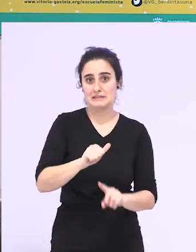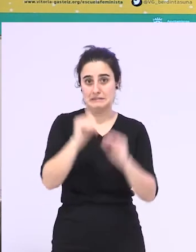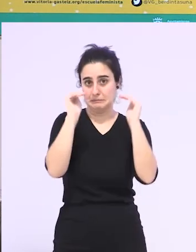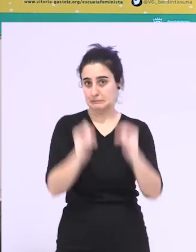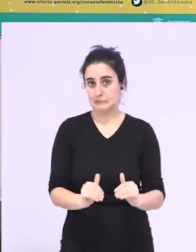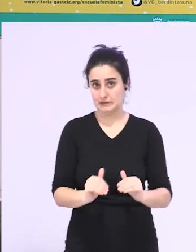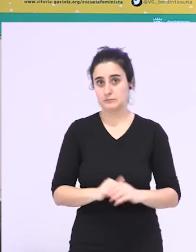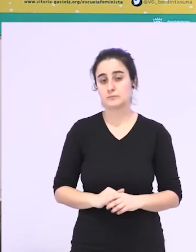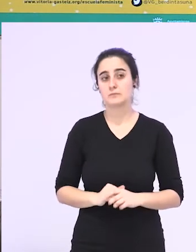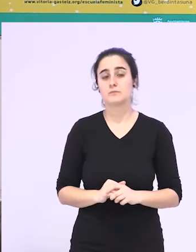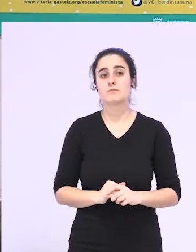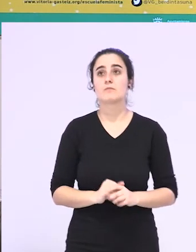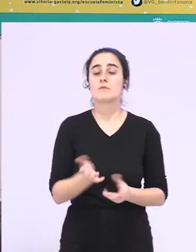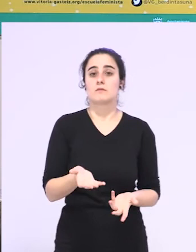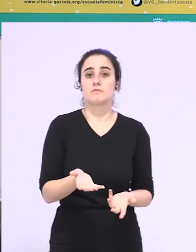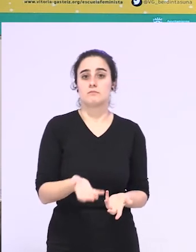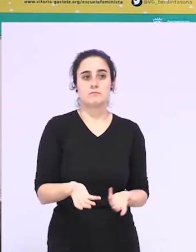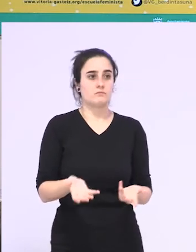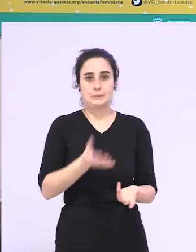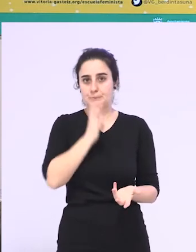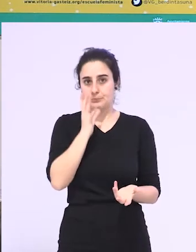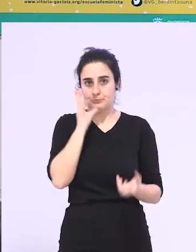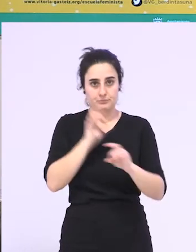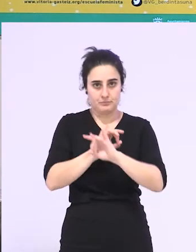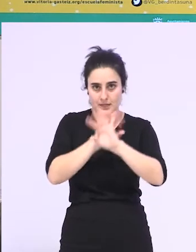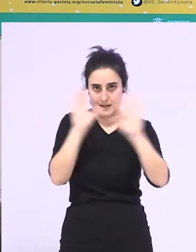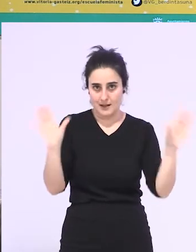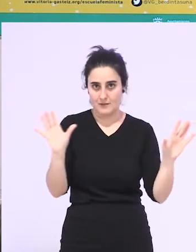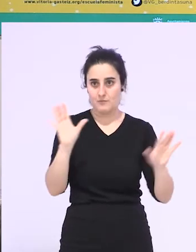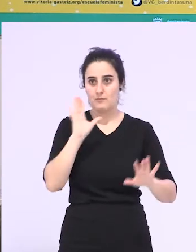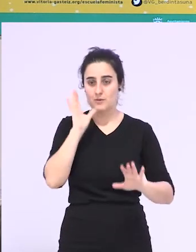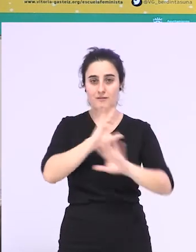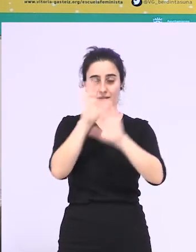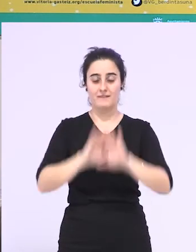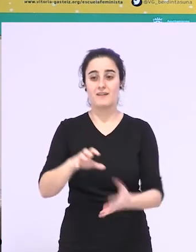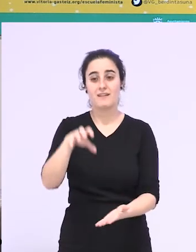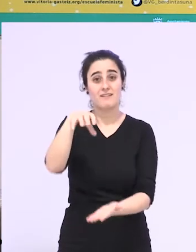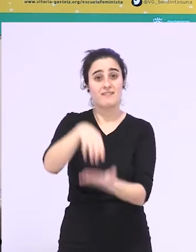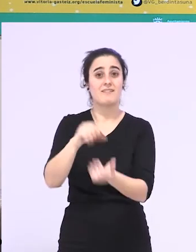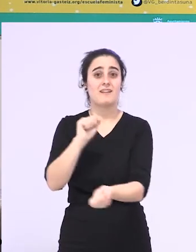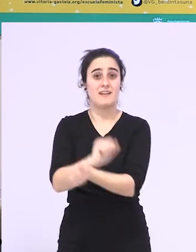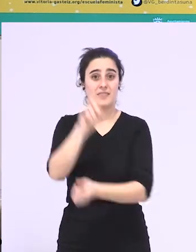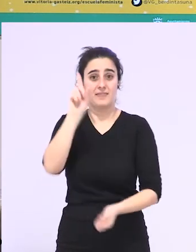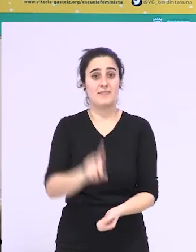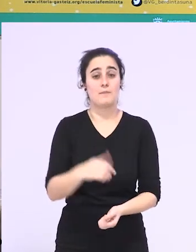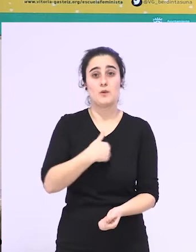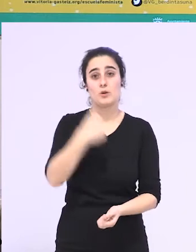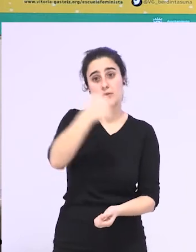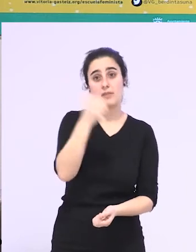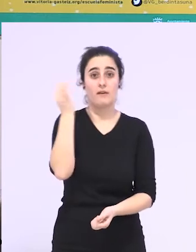delituetan. Arrazoi nahiko bistakoengatik, eta da kartzelak beraiek genero egiturak direlako, ez delako generoa inundik